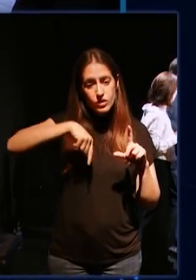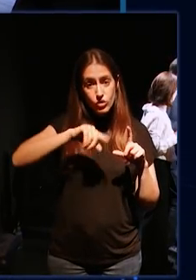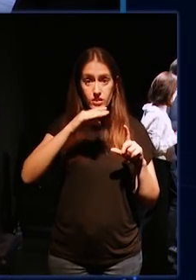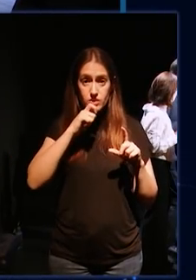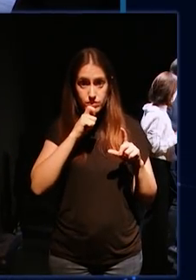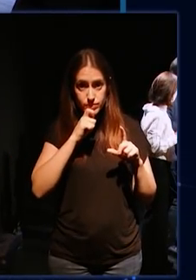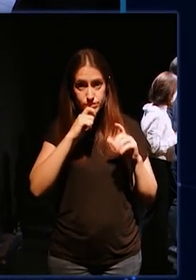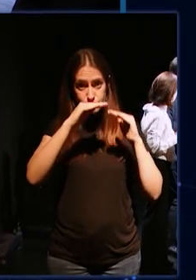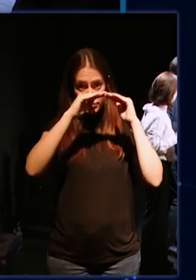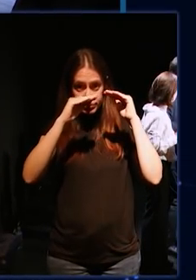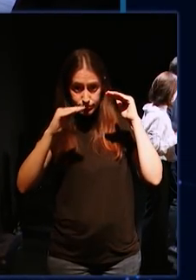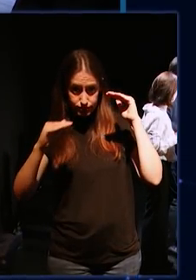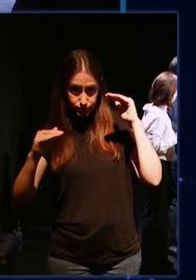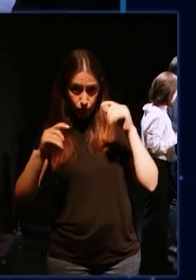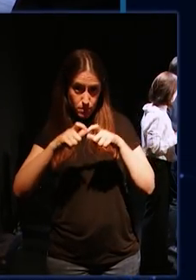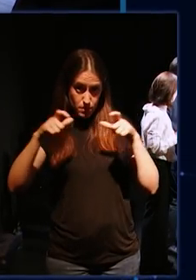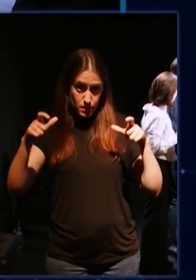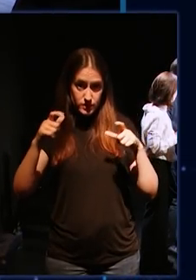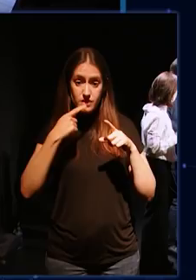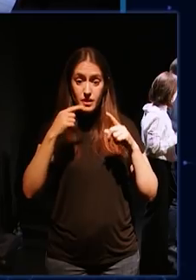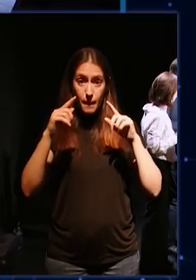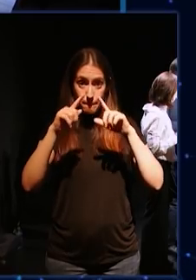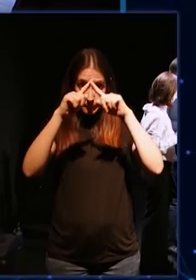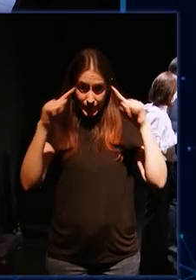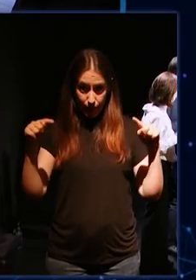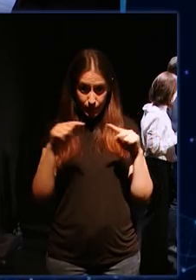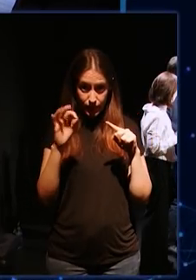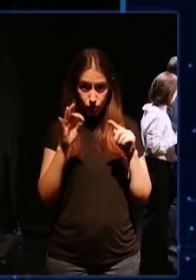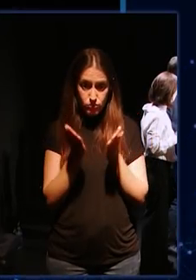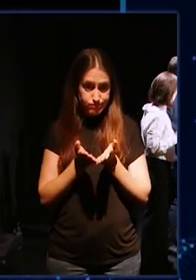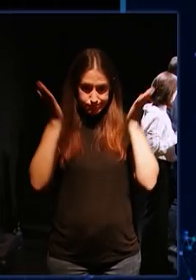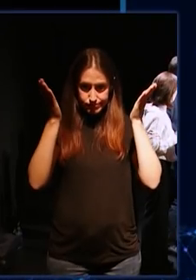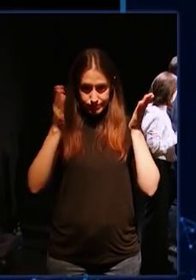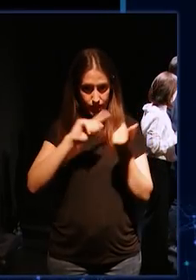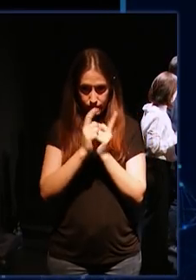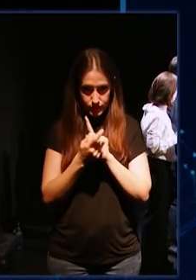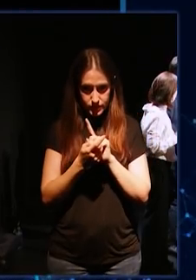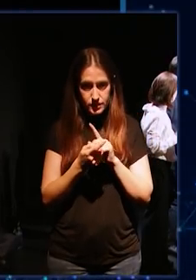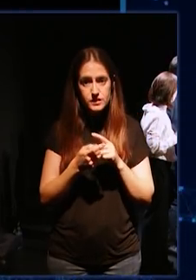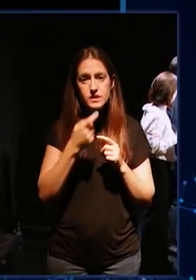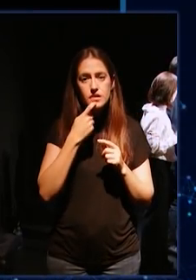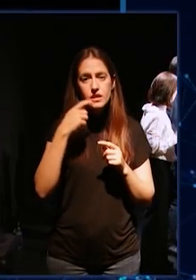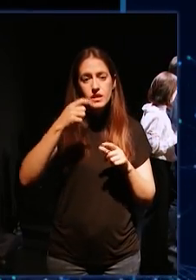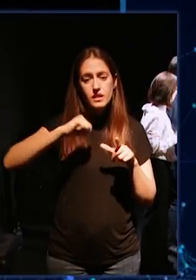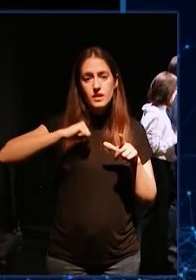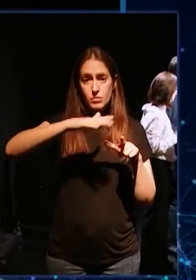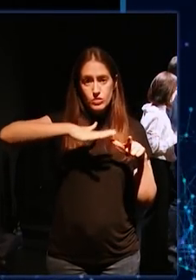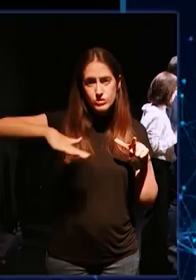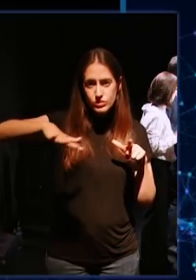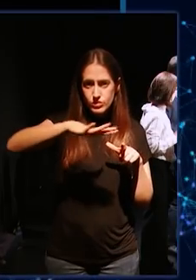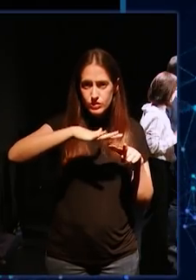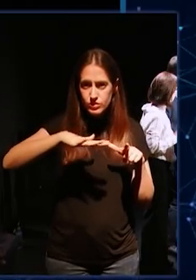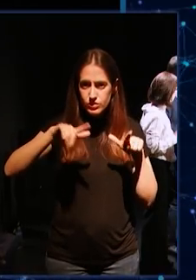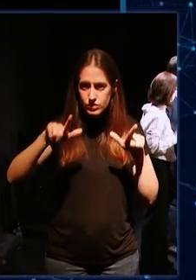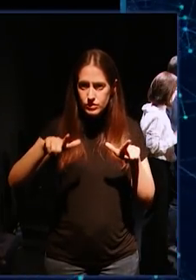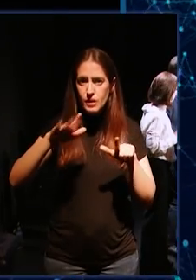d'aquí molt pocs anys la piràmide ja no estarà invertida, sinó estarà invertidíssima. Tenim una parcel·la d'equipament identificada per